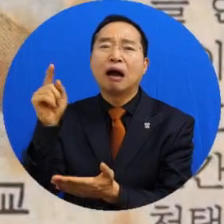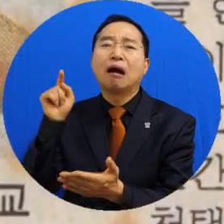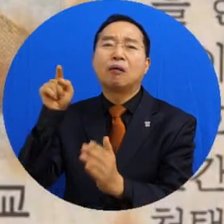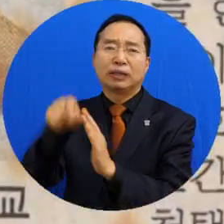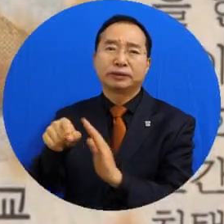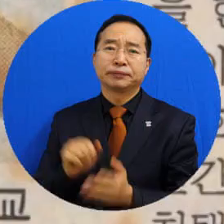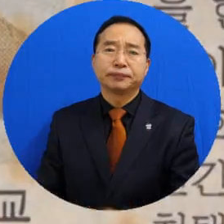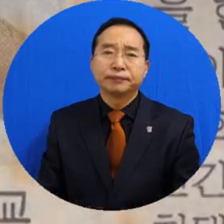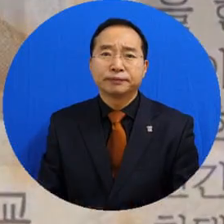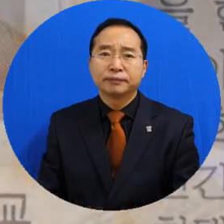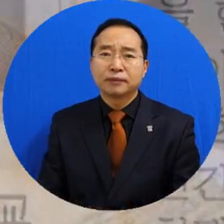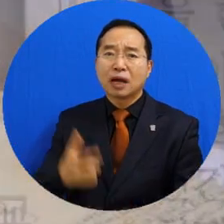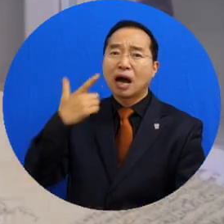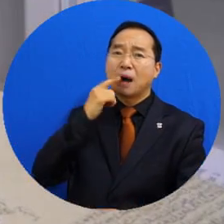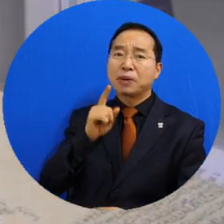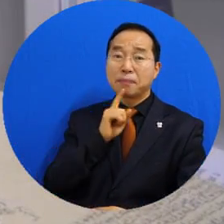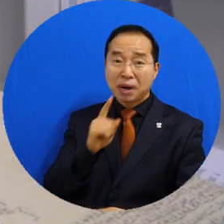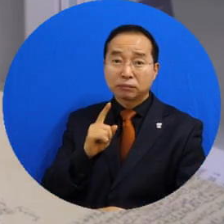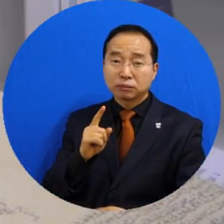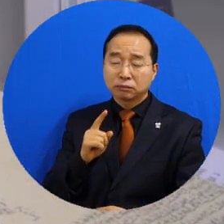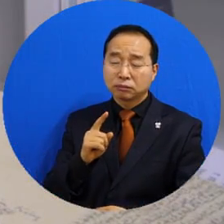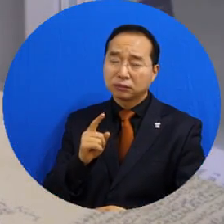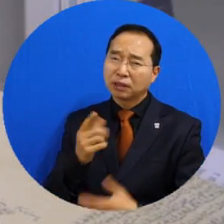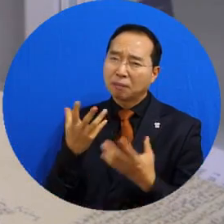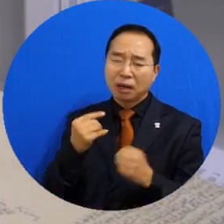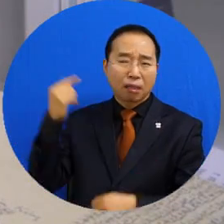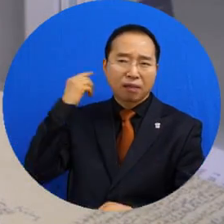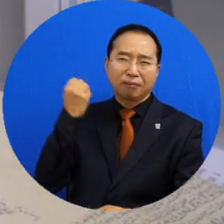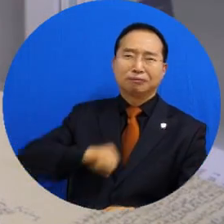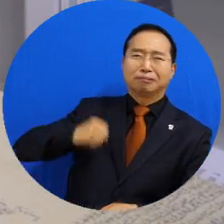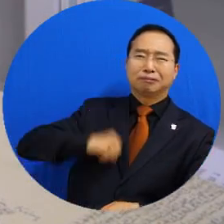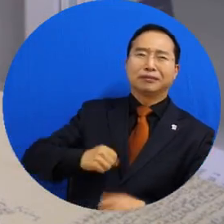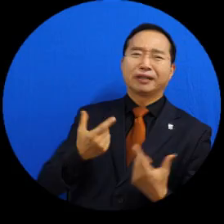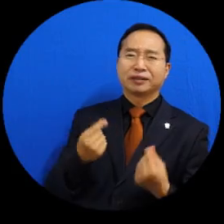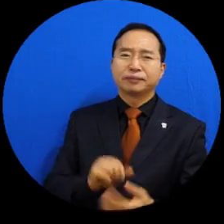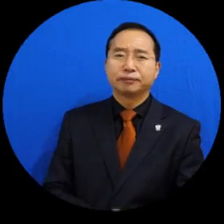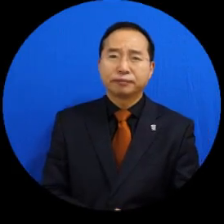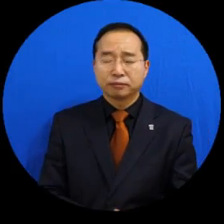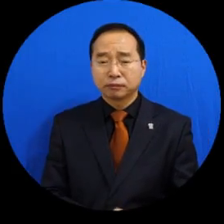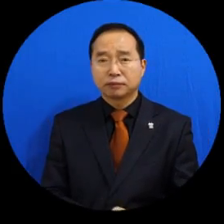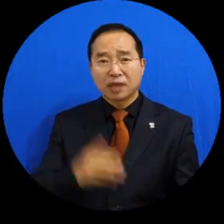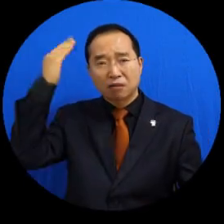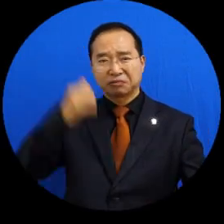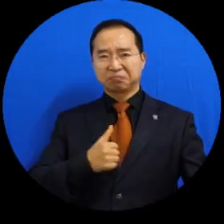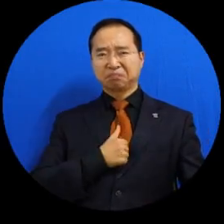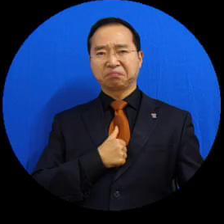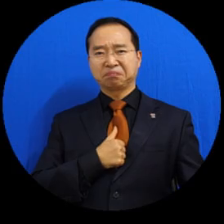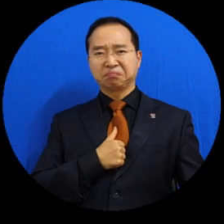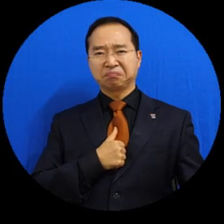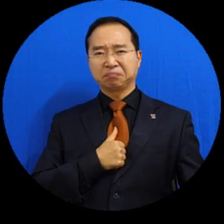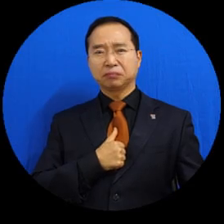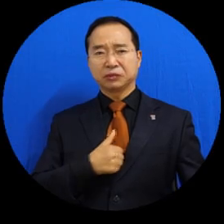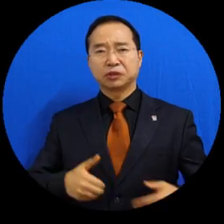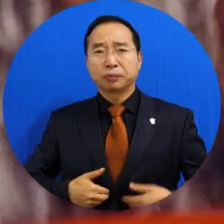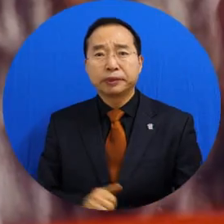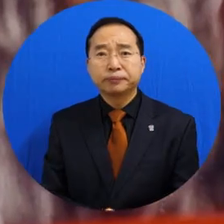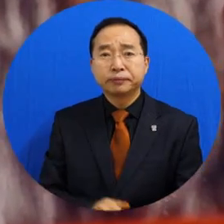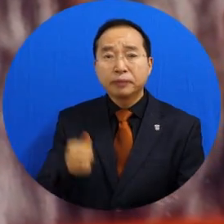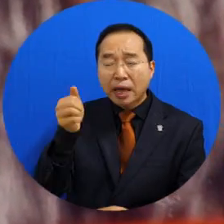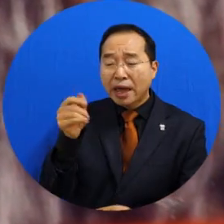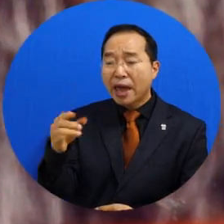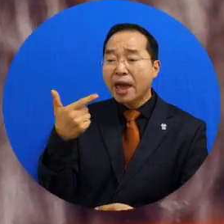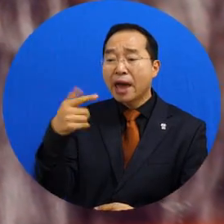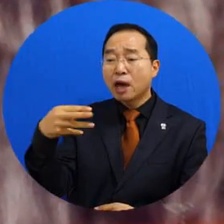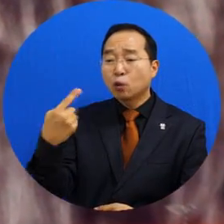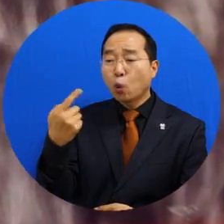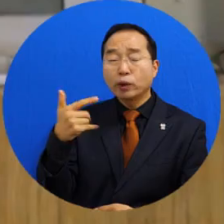울먹하면서 아버님 말씀을 제가 너무 안 들은 것 같아요. 전체성을 지켜야 된다. 그러므로 hizo unir a